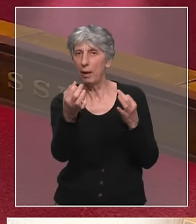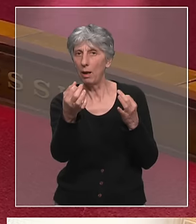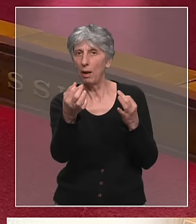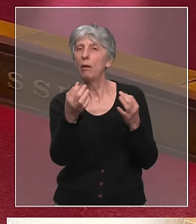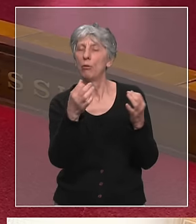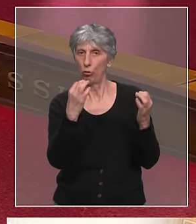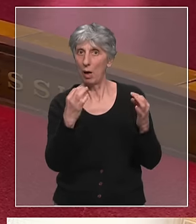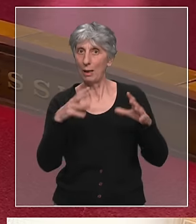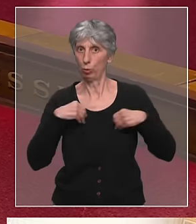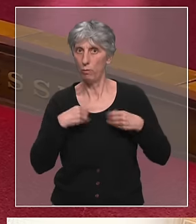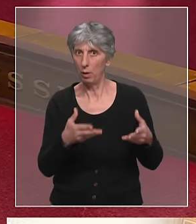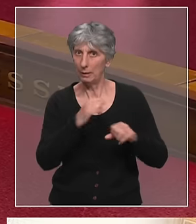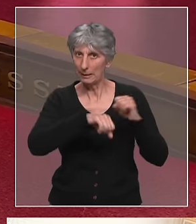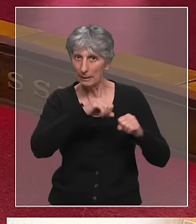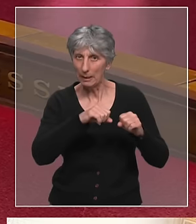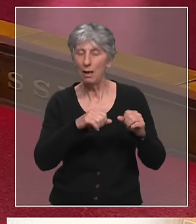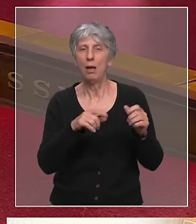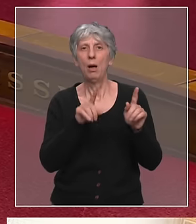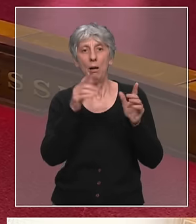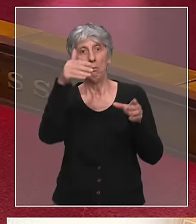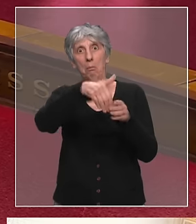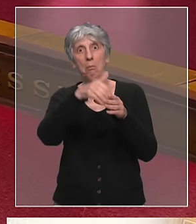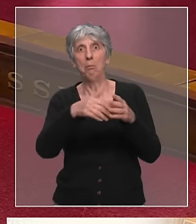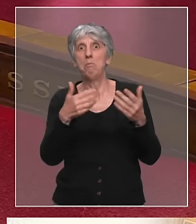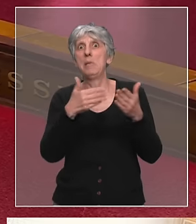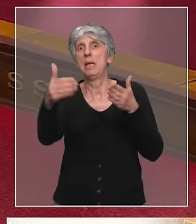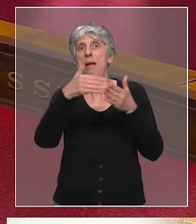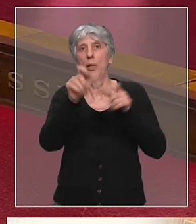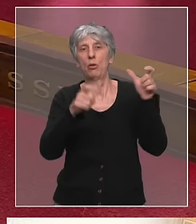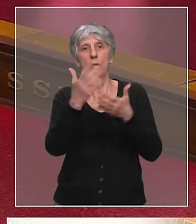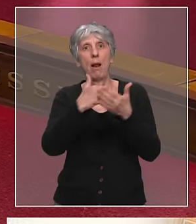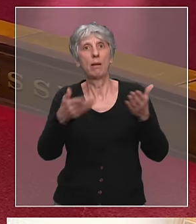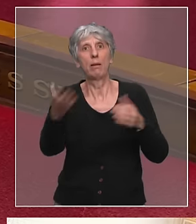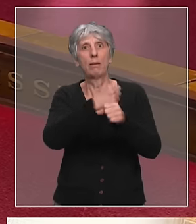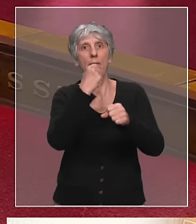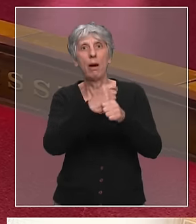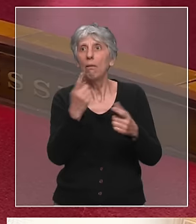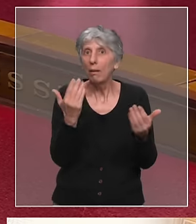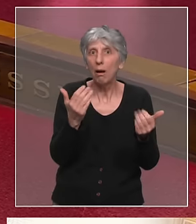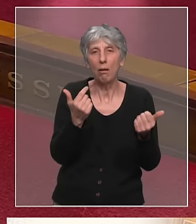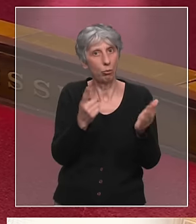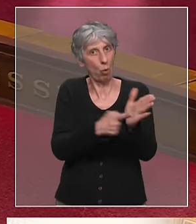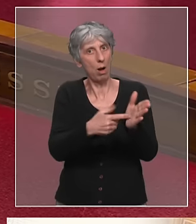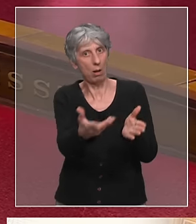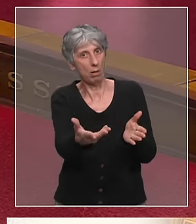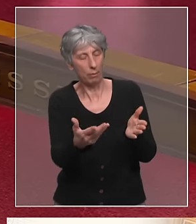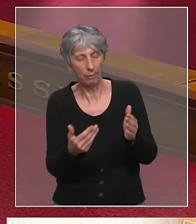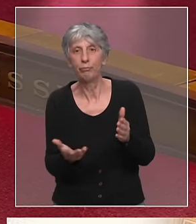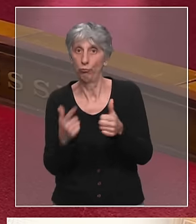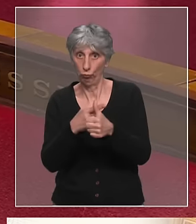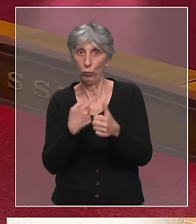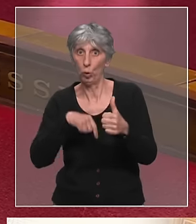visibilité, notamment pour ces dizaines de milliers de salariés que vous avez évoqués, qui évidemment l'attendent et sont en droit de l'attendre. Ensuite, c'est